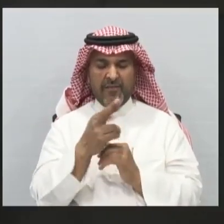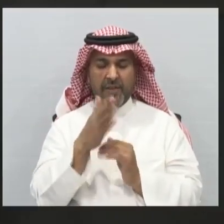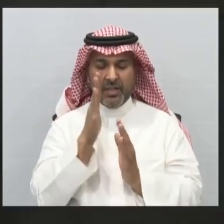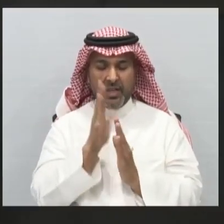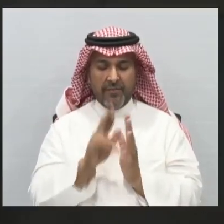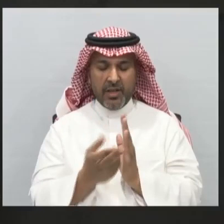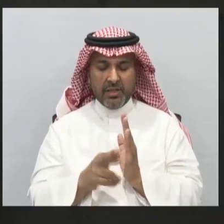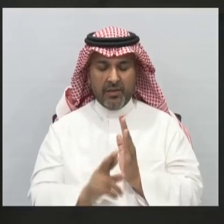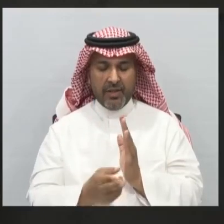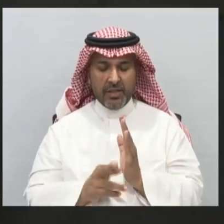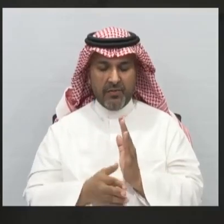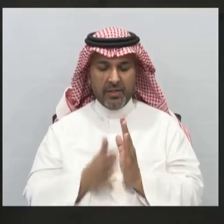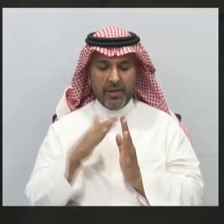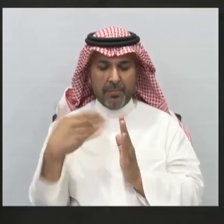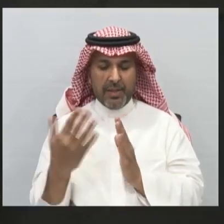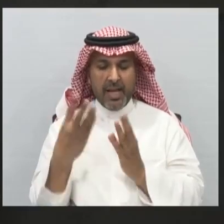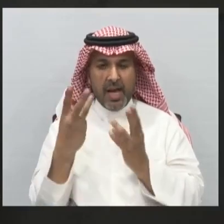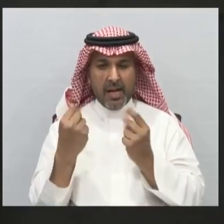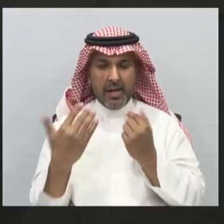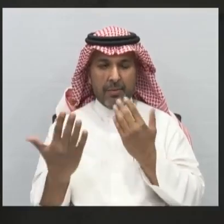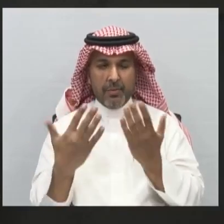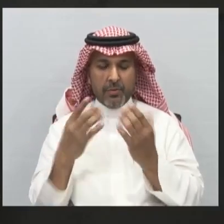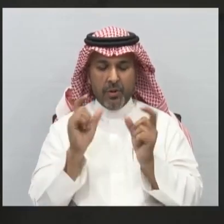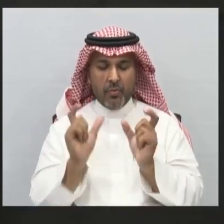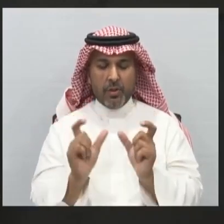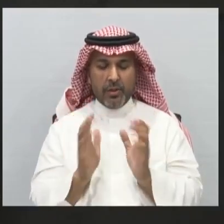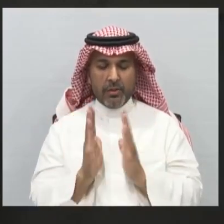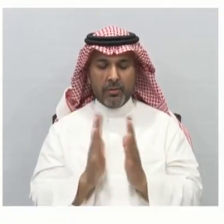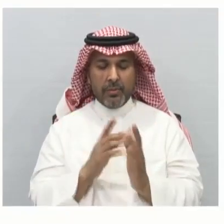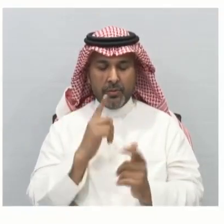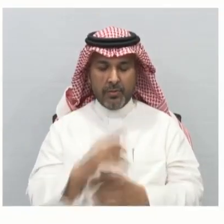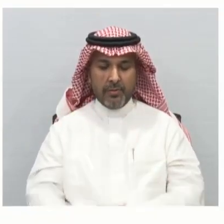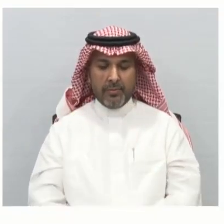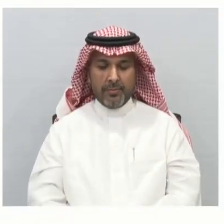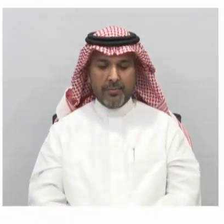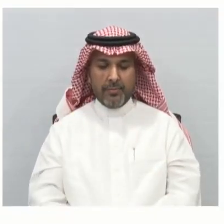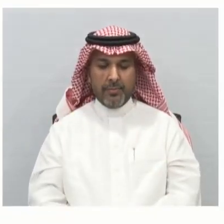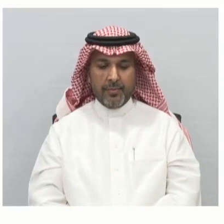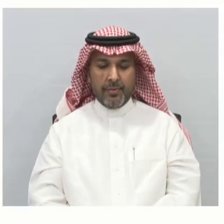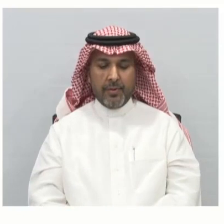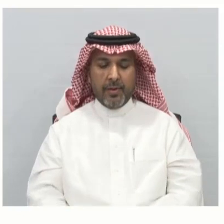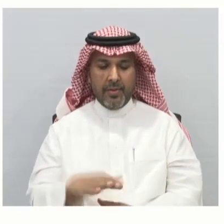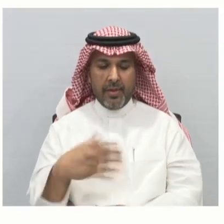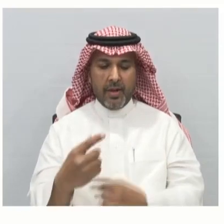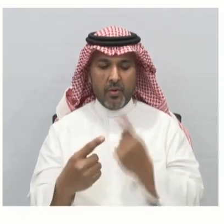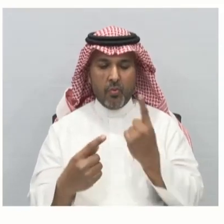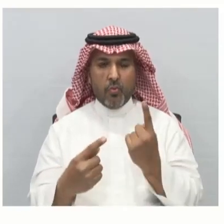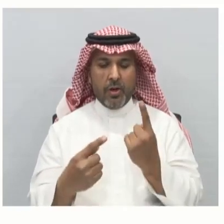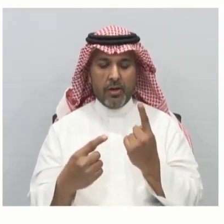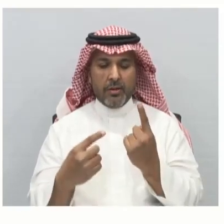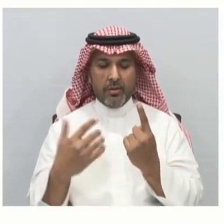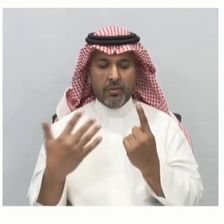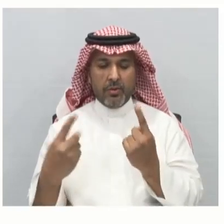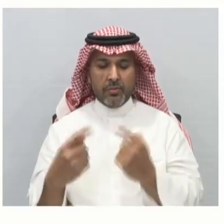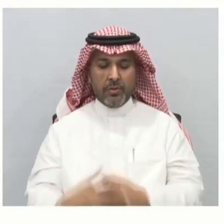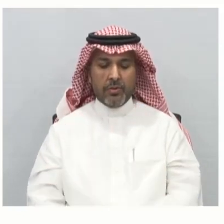منزله تحت المنزله المثيره لها لابد يكون ترتيبك صحيح طيب لاحظ عندي الان بطريقه مباشره سريعه